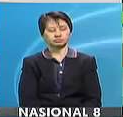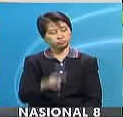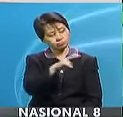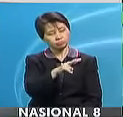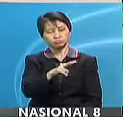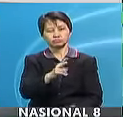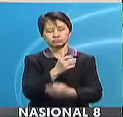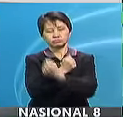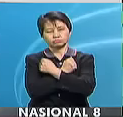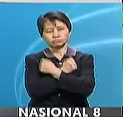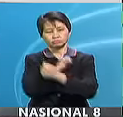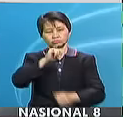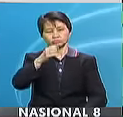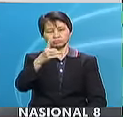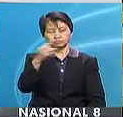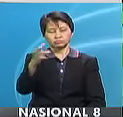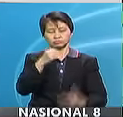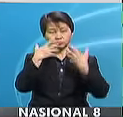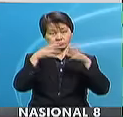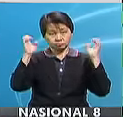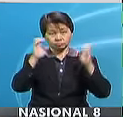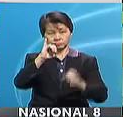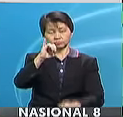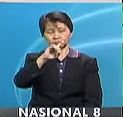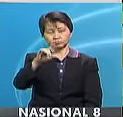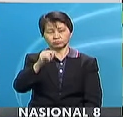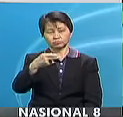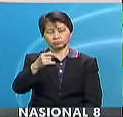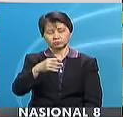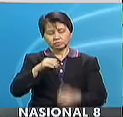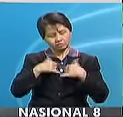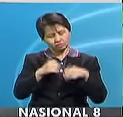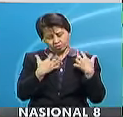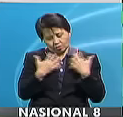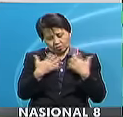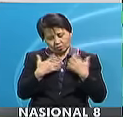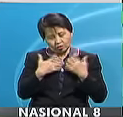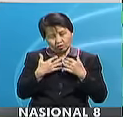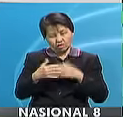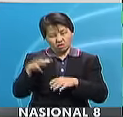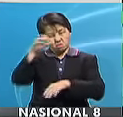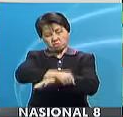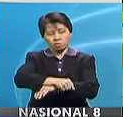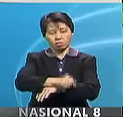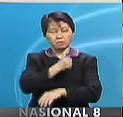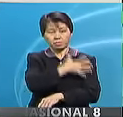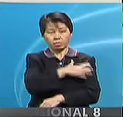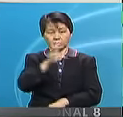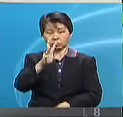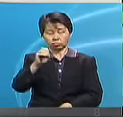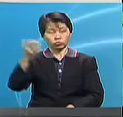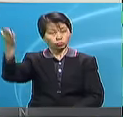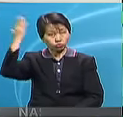nampaknya penjaga gol jdt dan skuad harimau Malaya izham Tarmizi masih fobia dengan igawan dibasah Palestin 60 Minggu